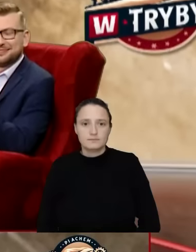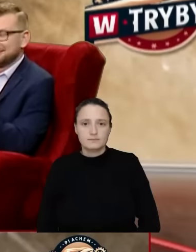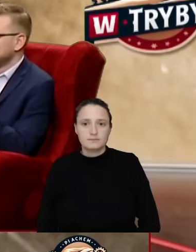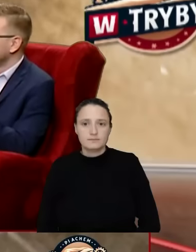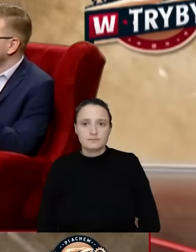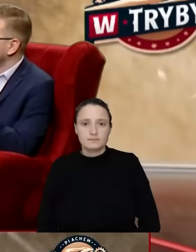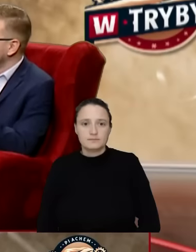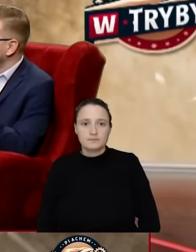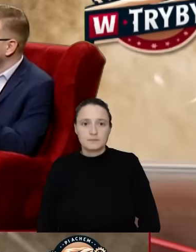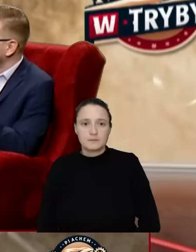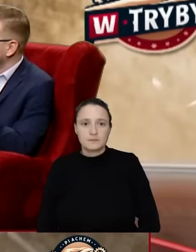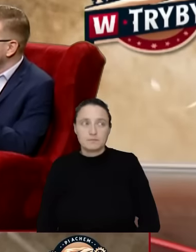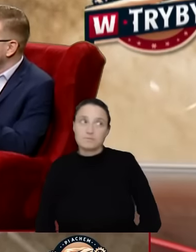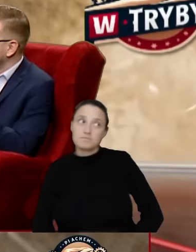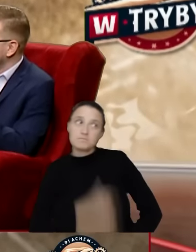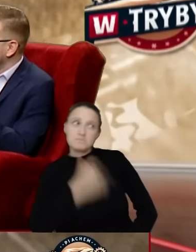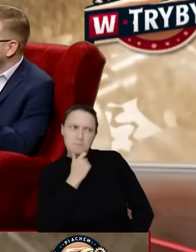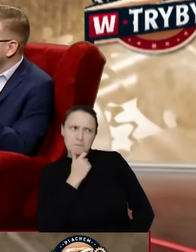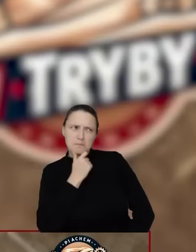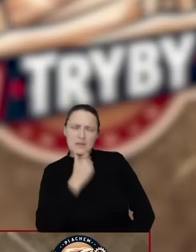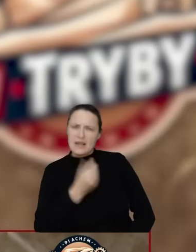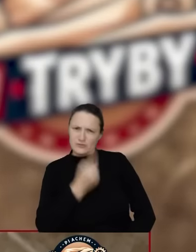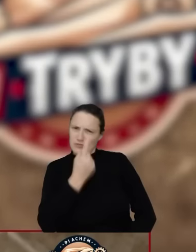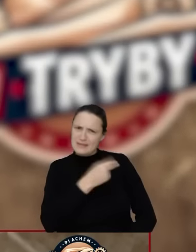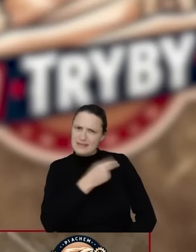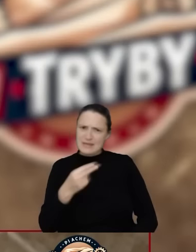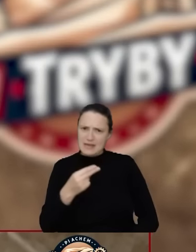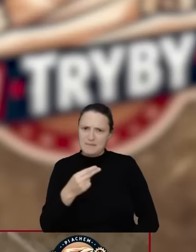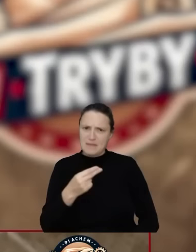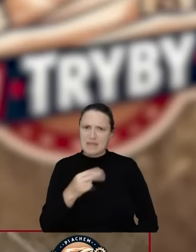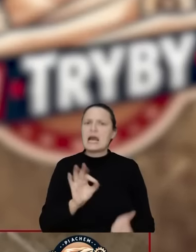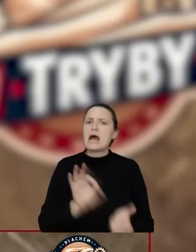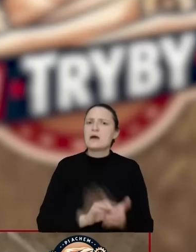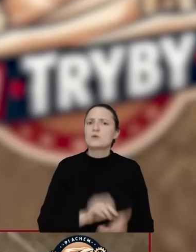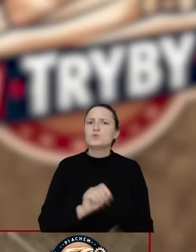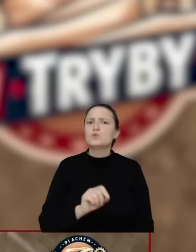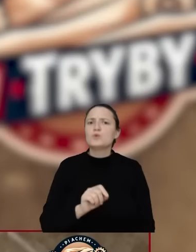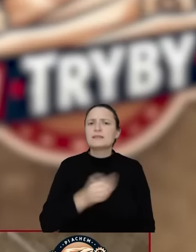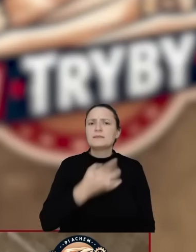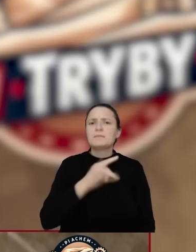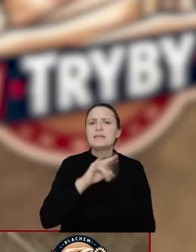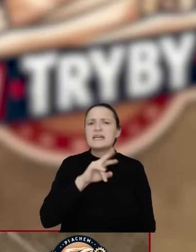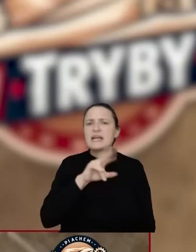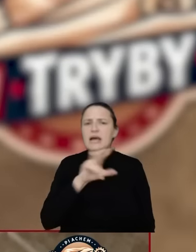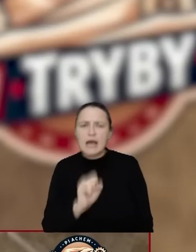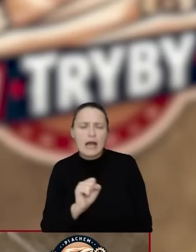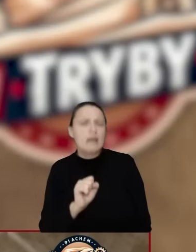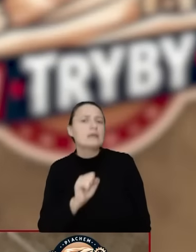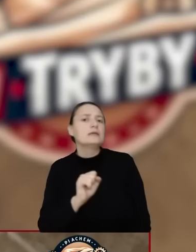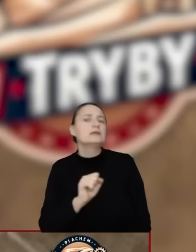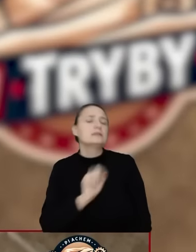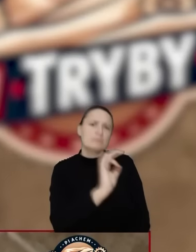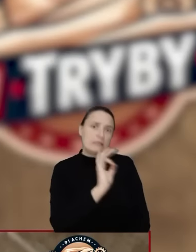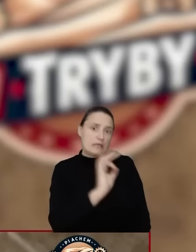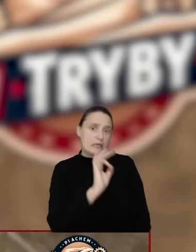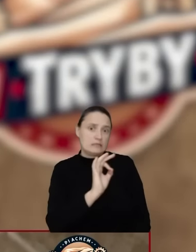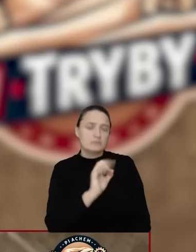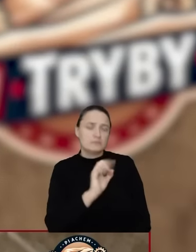Znaczy, to jest jeszcze jeden wątek, bo panu Arkadiuszowi Myrsze, tak się odmienia, nie wiem.